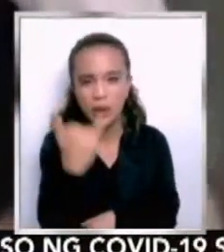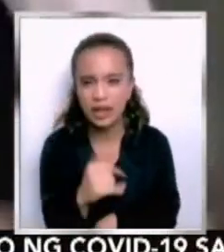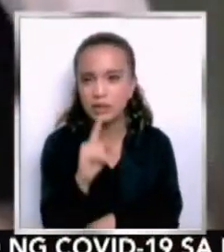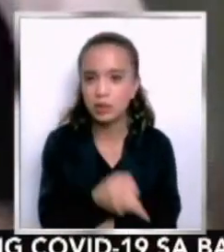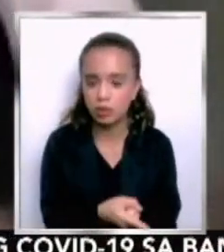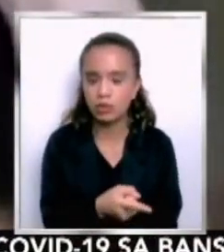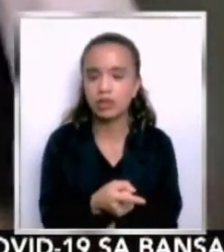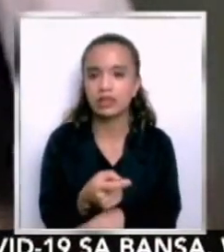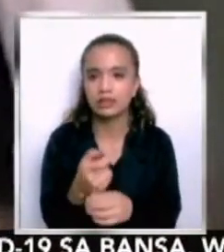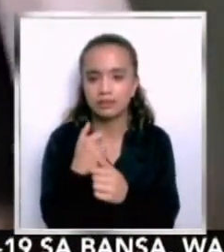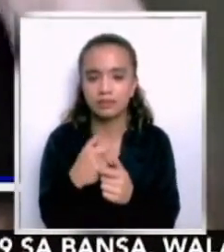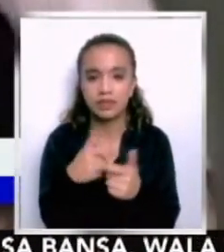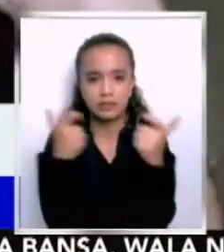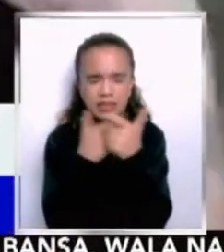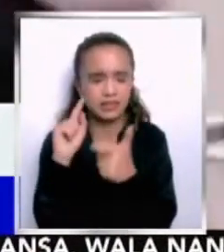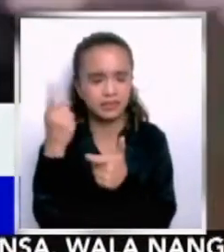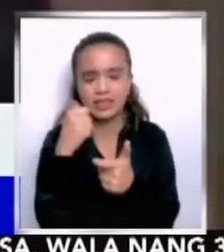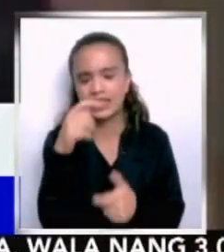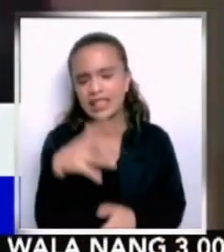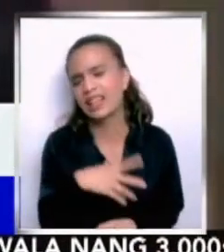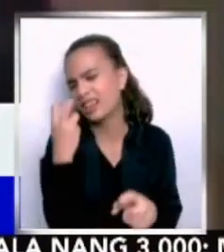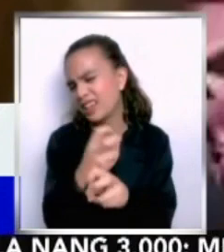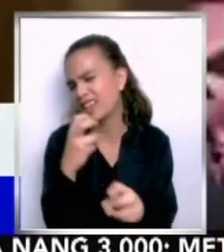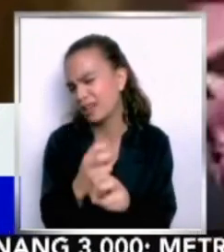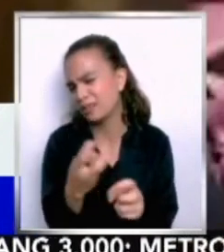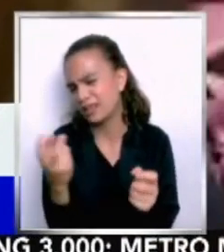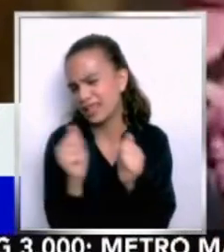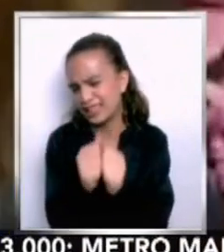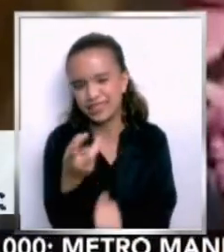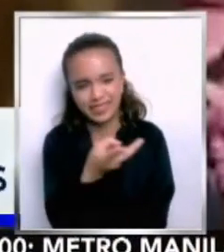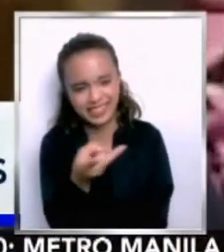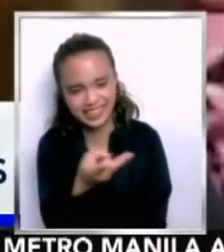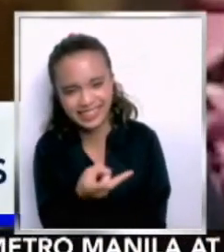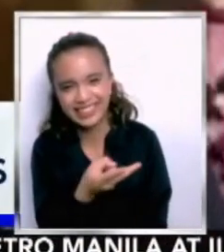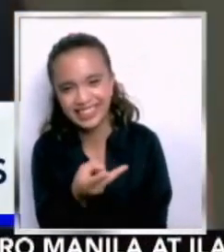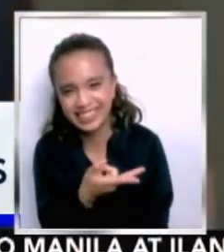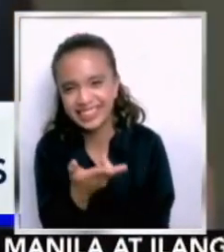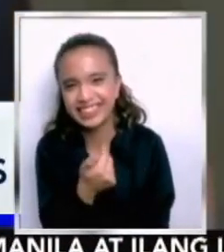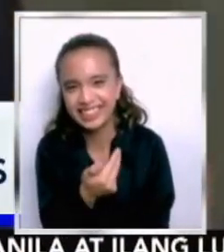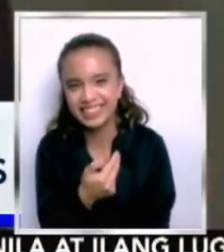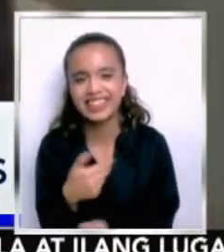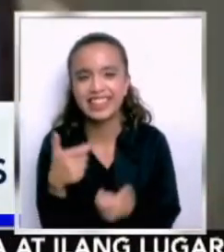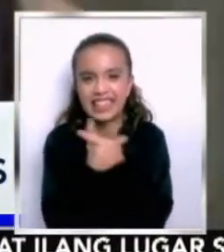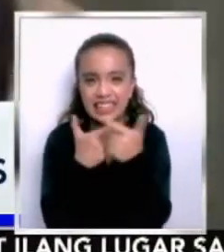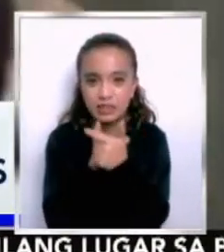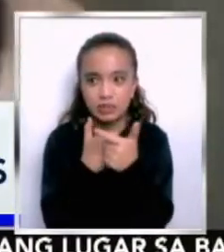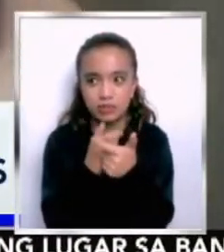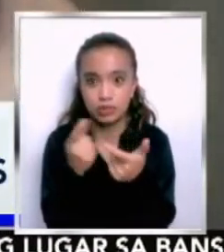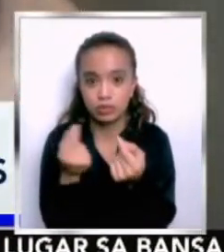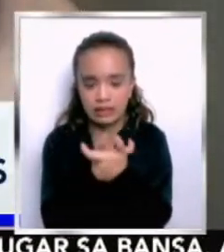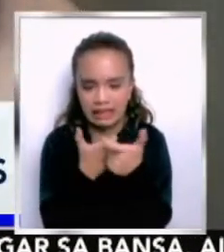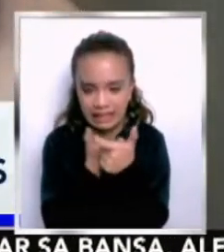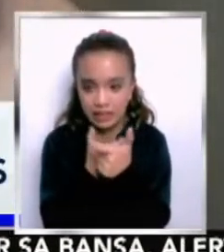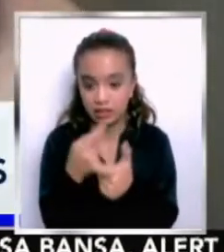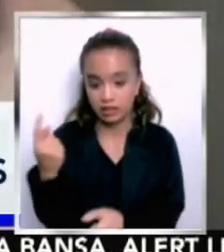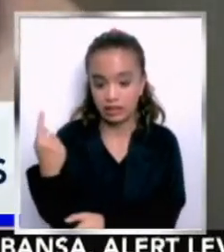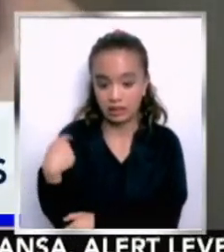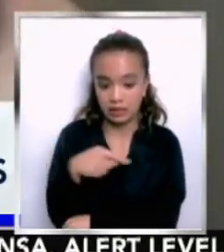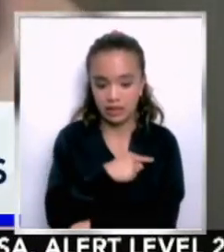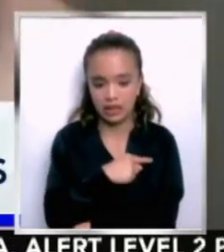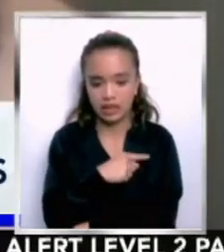yaya pa lang, hirap na ako kasama yung dalawang... Itulong na lang yan bigla. Tapos biglang kami, sobrang